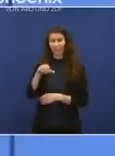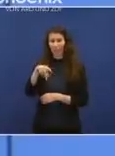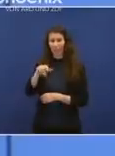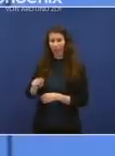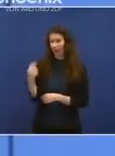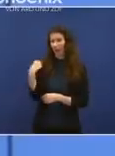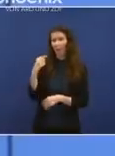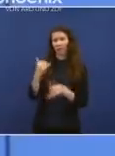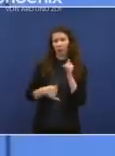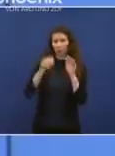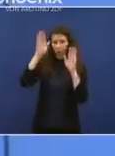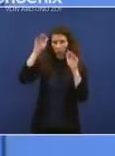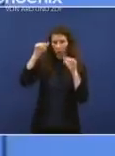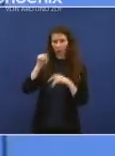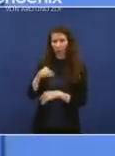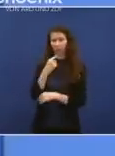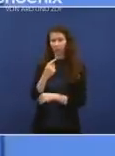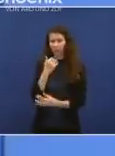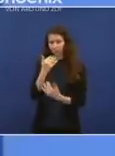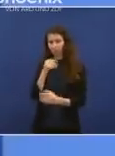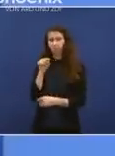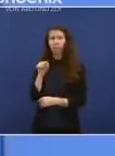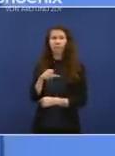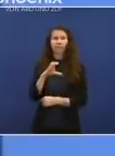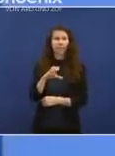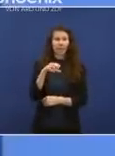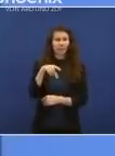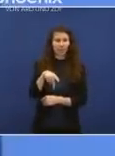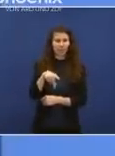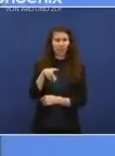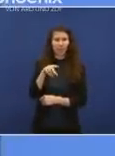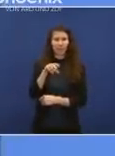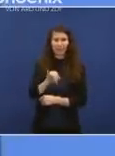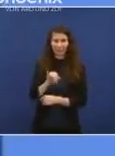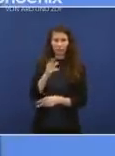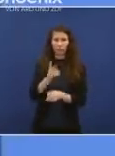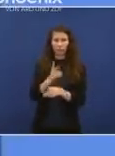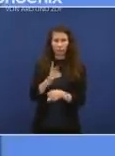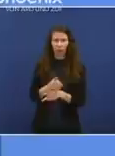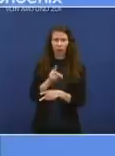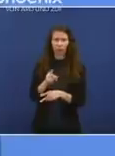Frau Haas gerade benannt, dieser CPI-Standard,